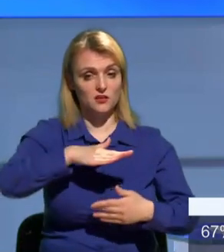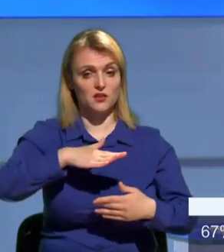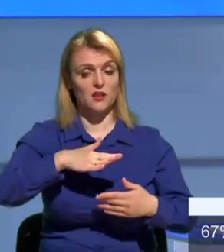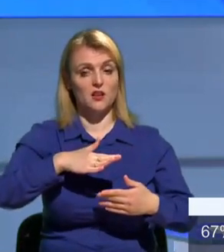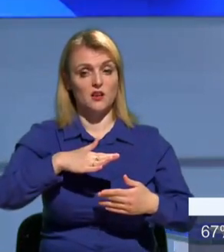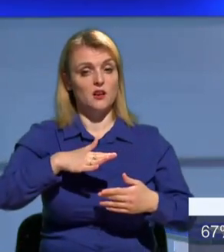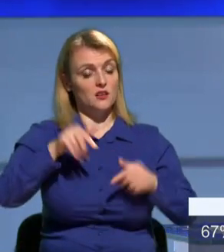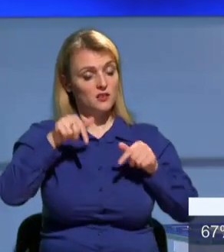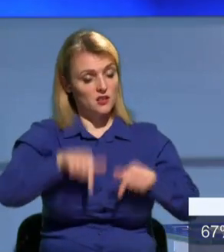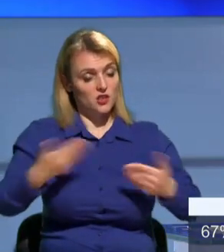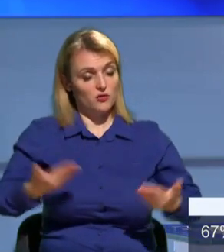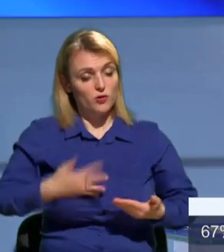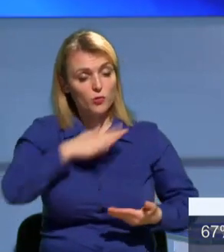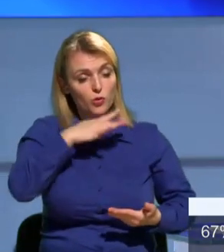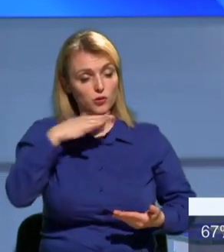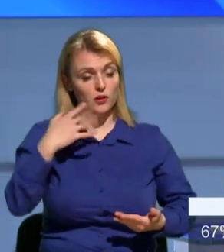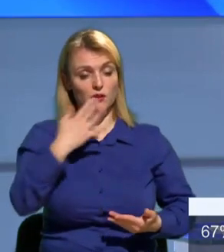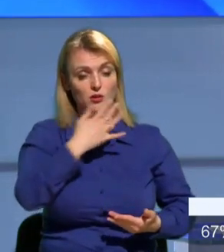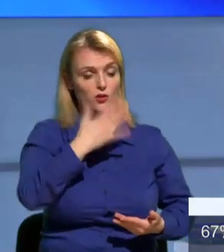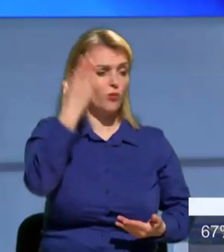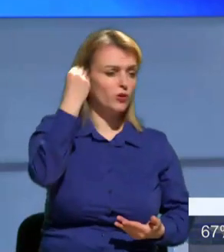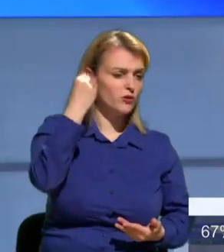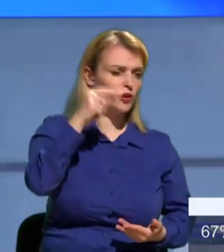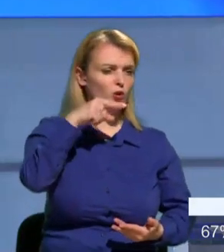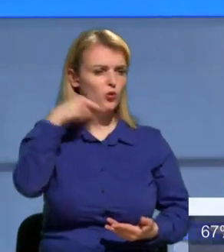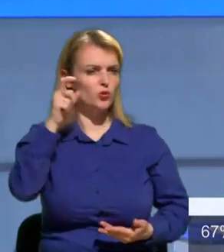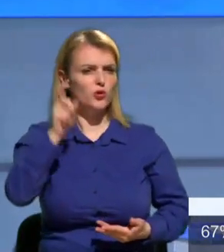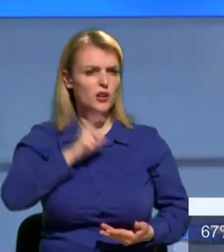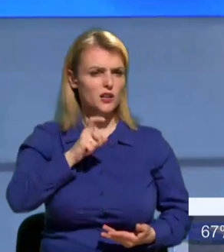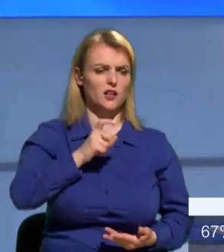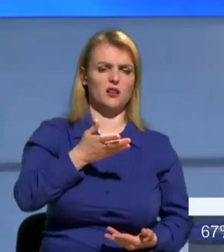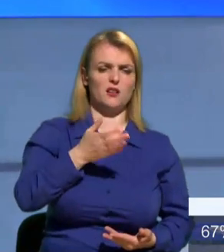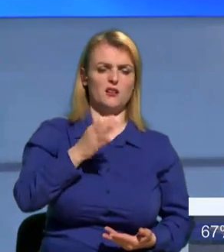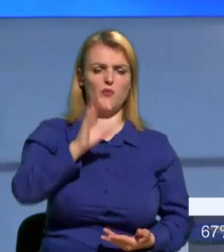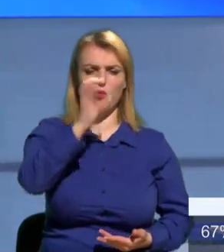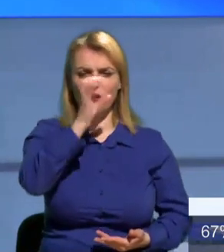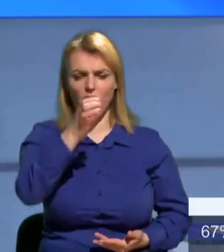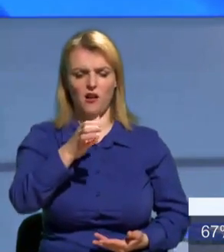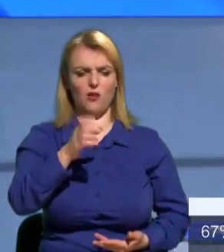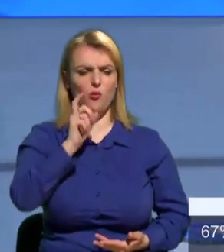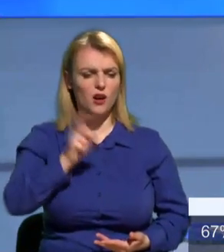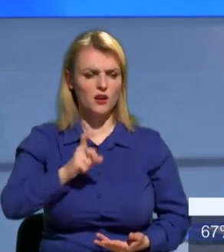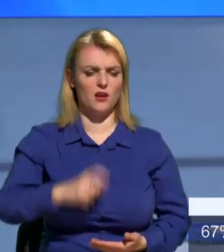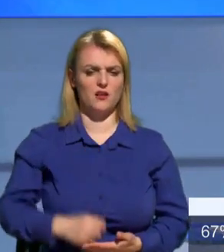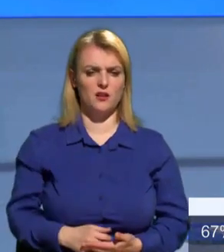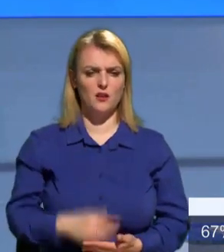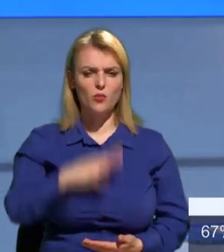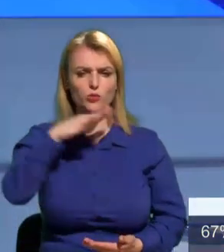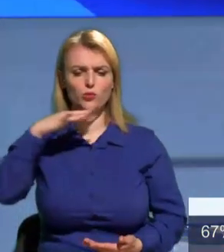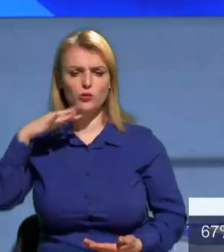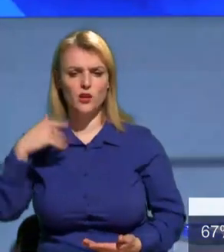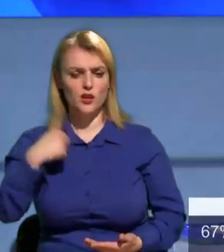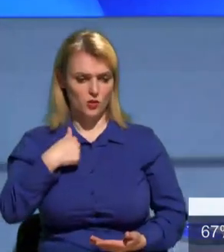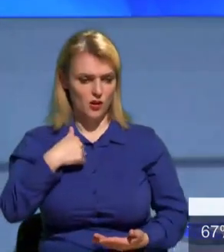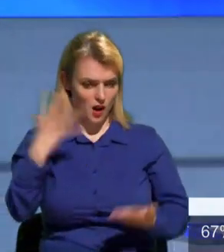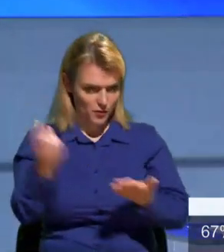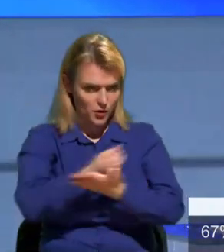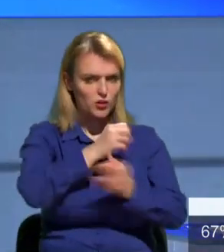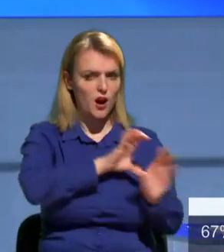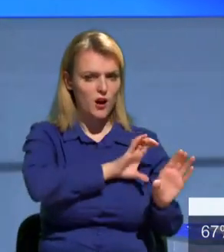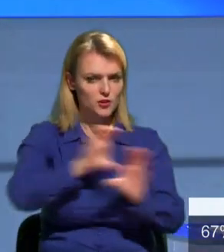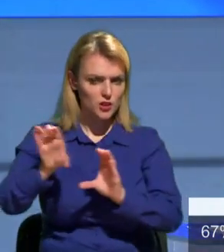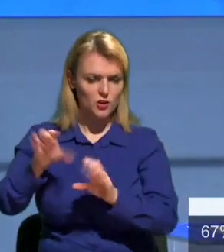mai multe etnii. Și moldoveni, și ruși, și ucraineni, și găgăuzi, și bulgari, și așa mai departe. Noi am reușit să